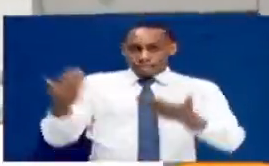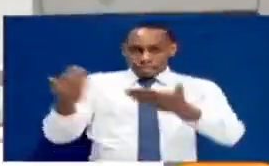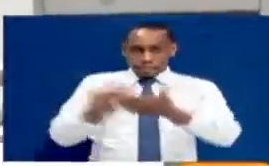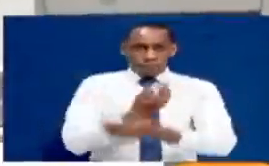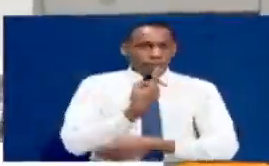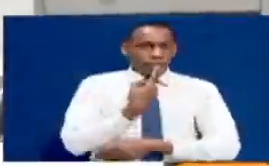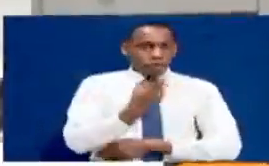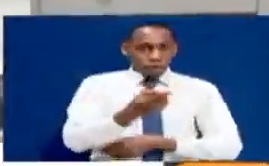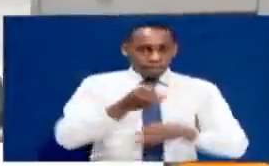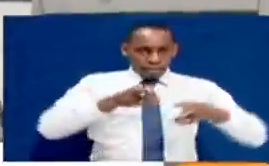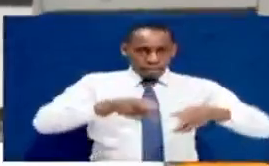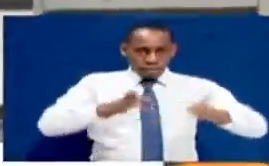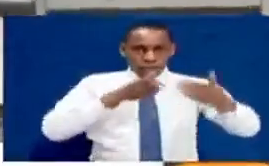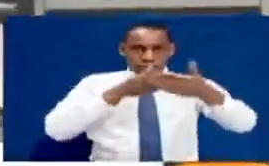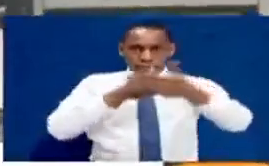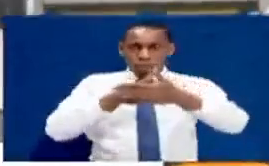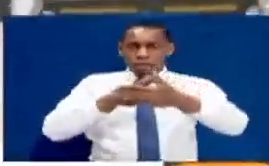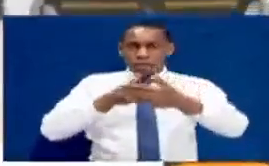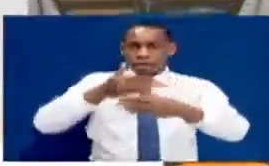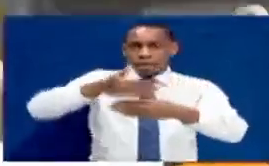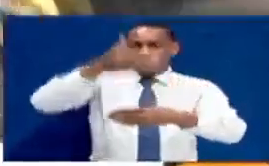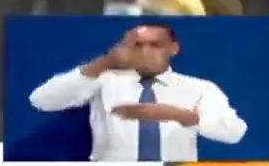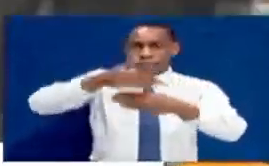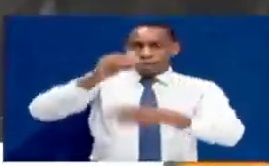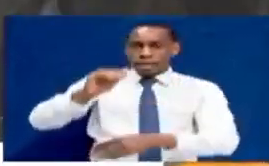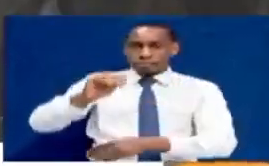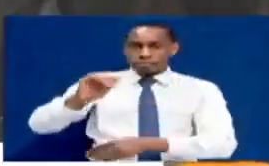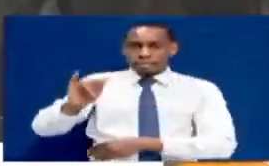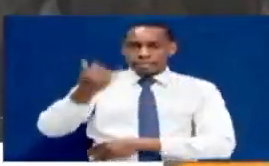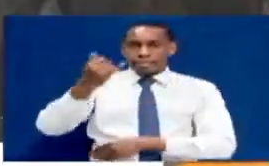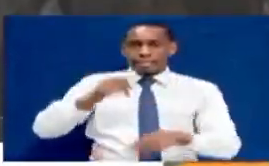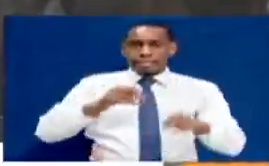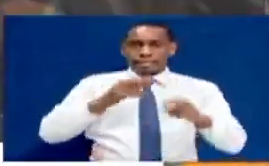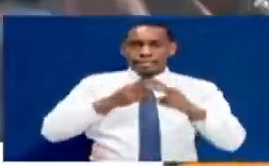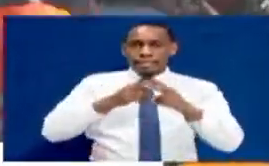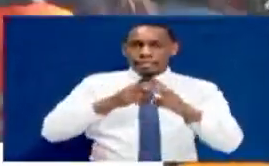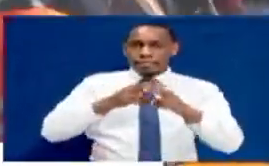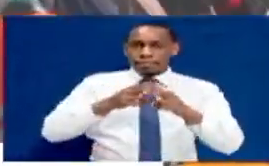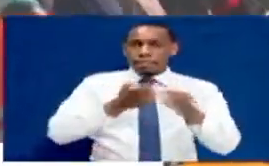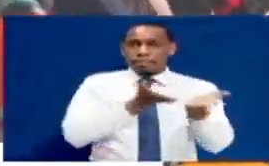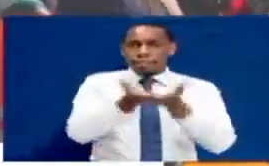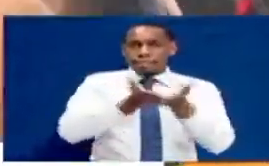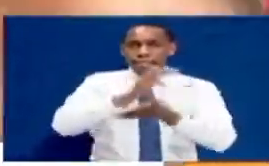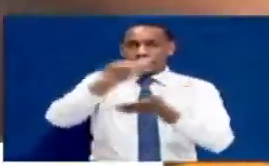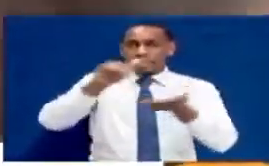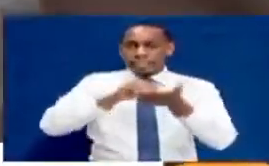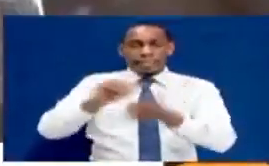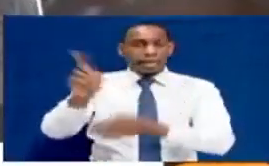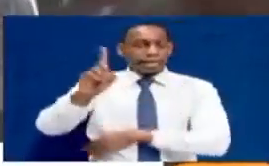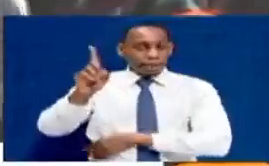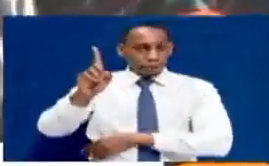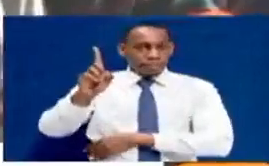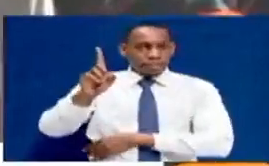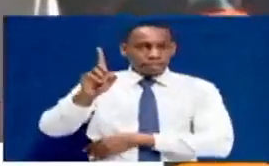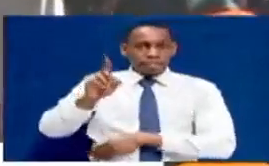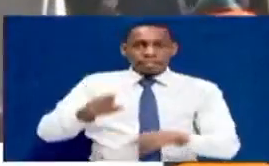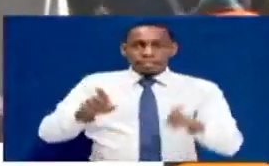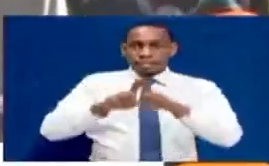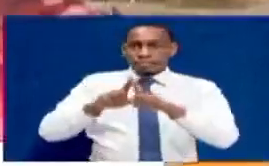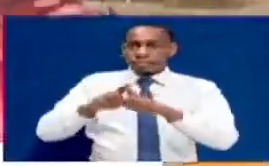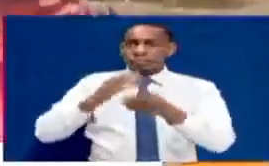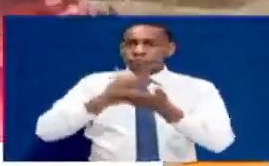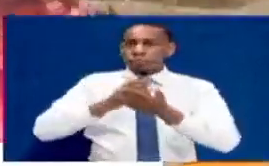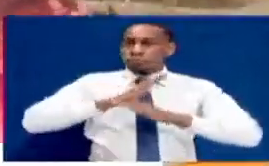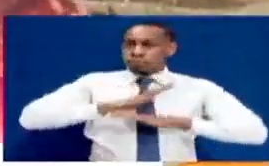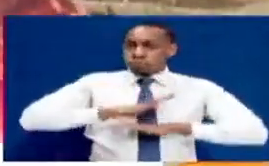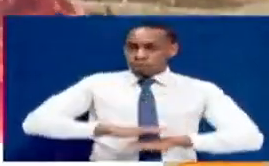Kuondolewa kwa vizuizi barabarani katika mipaka ya mtaa huu unaojulikana kama kitovu cha biashara jijini Nairobi kukileta